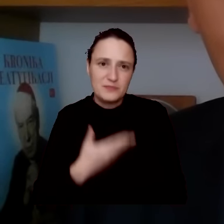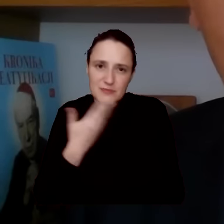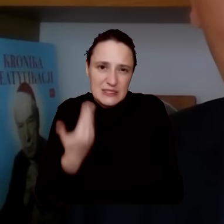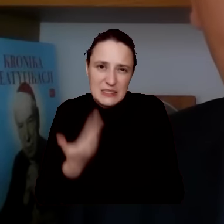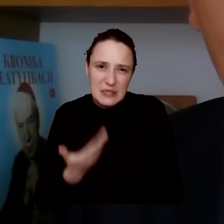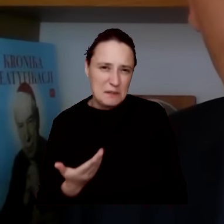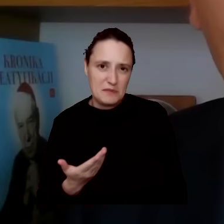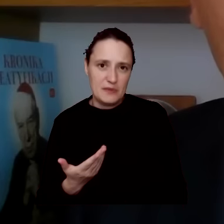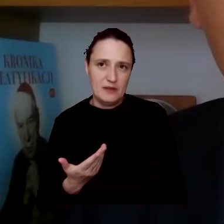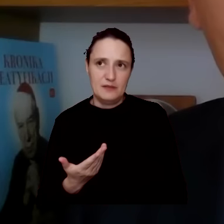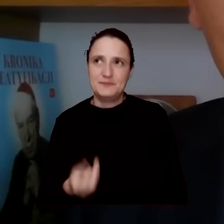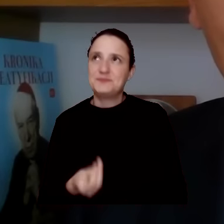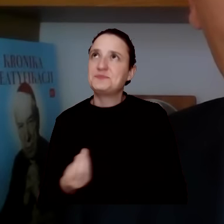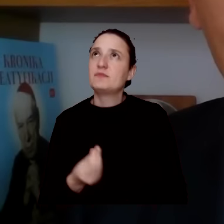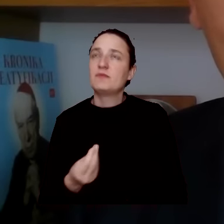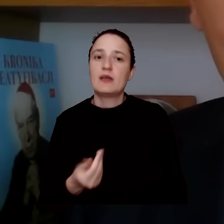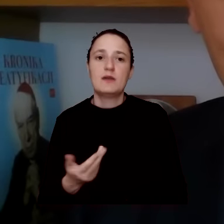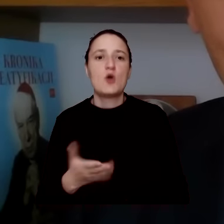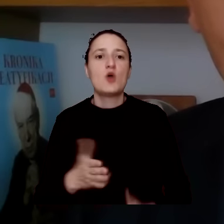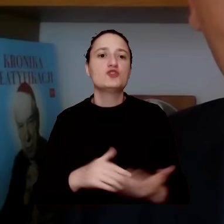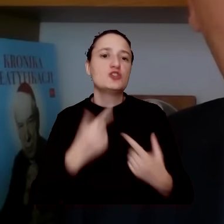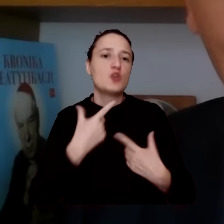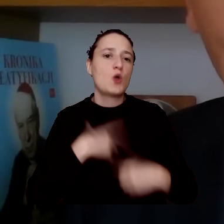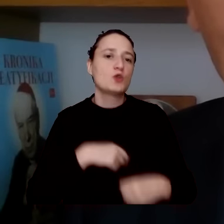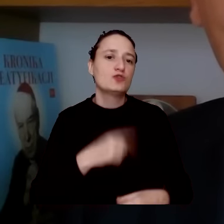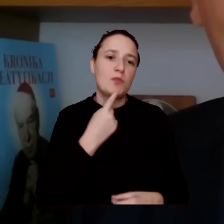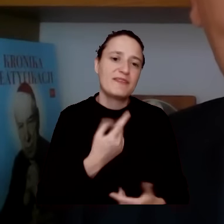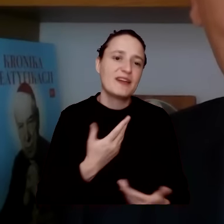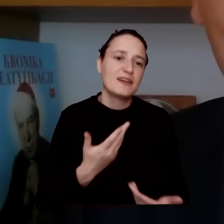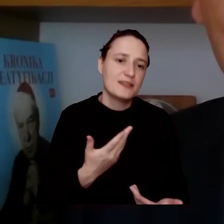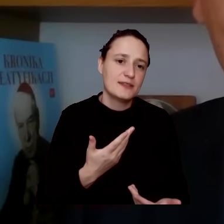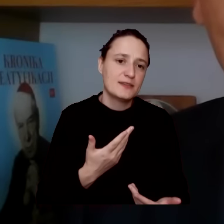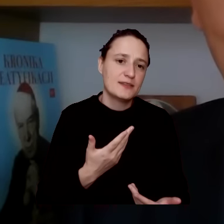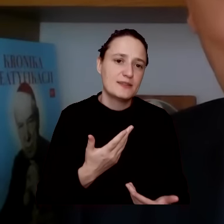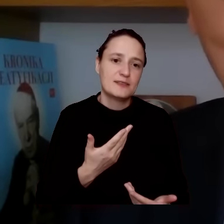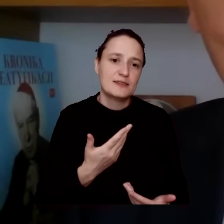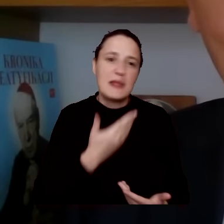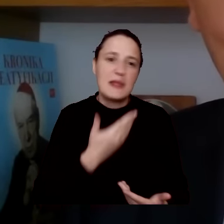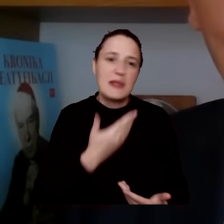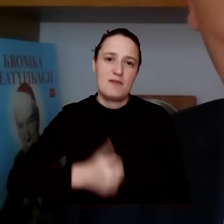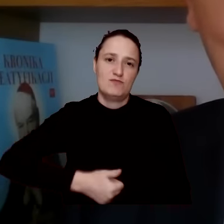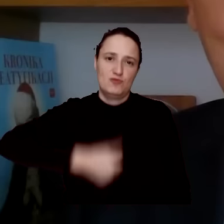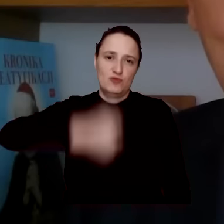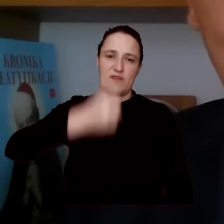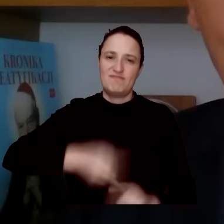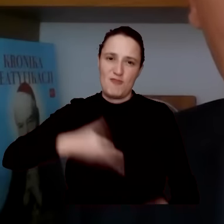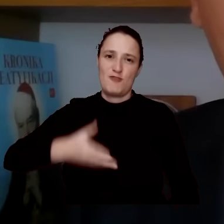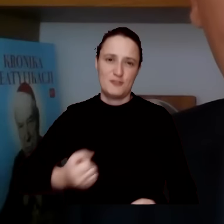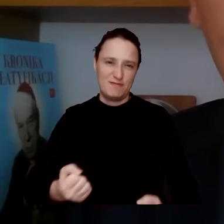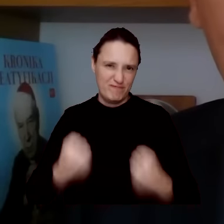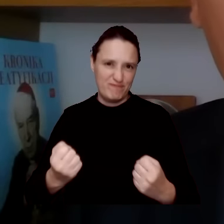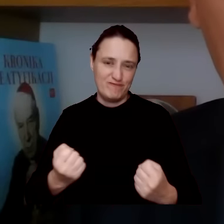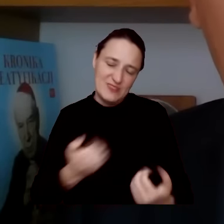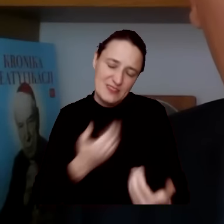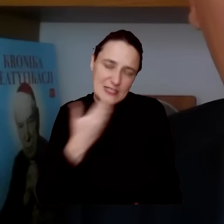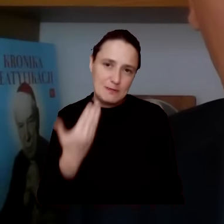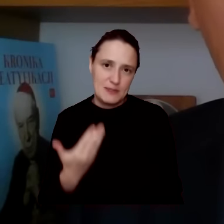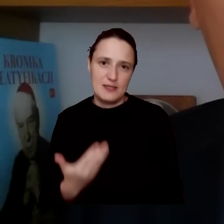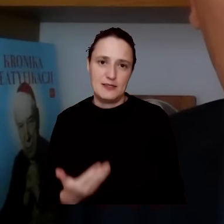co niektórzy powiedzieliby, nie ma tego silnego przywództwa, więc